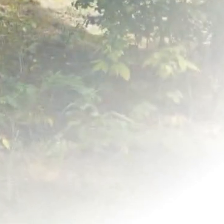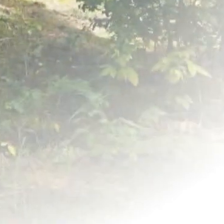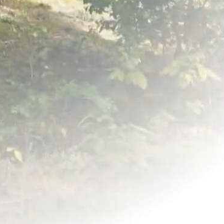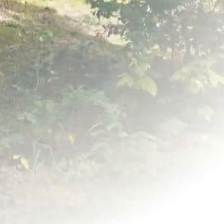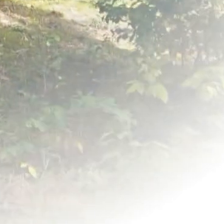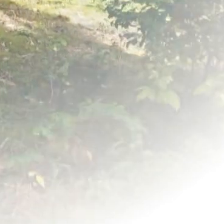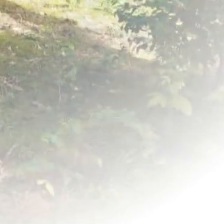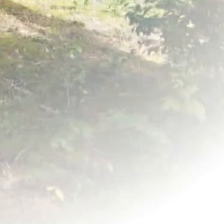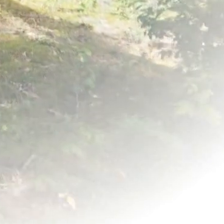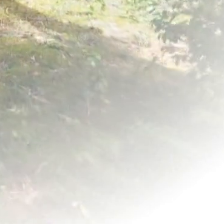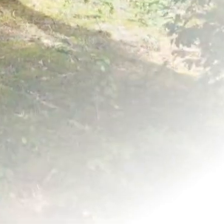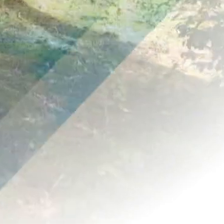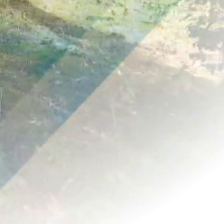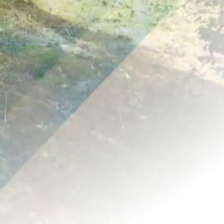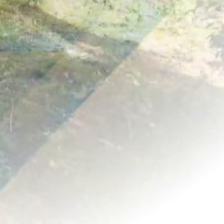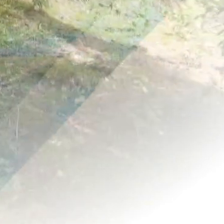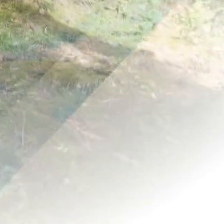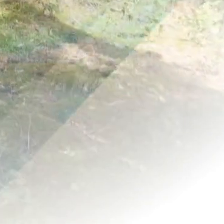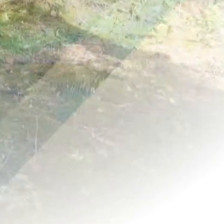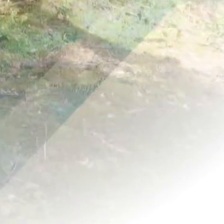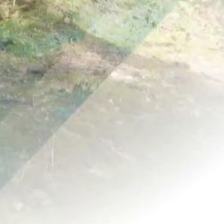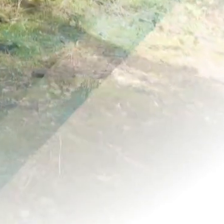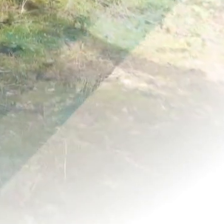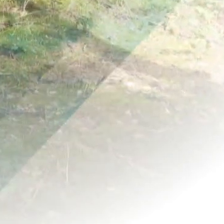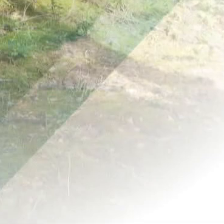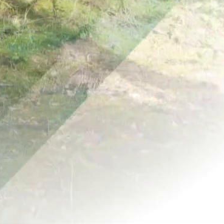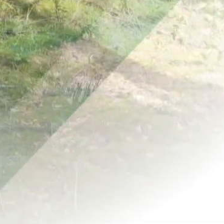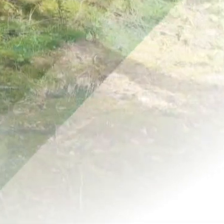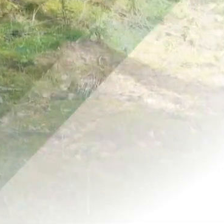Пятра. У каталікоў дзень анёла адзначаюць